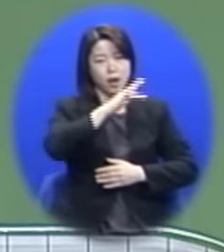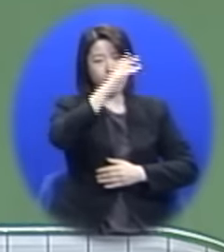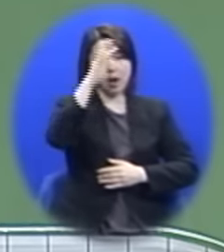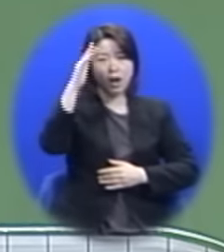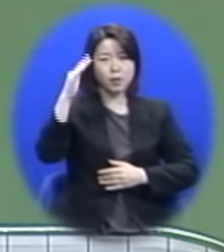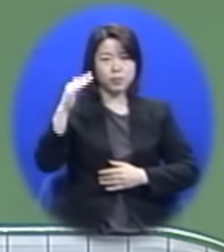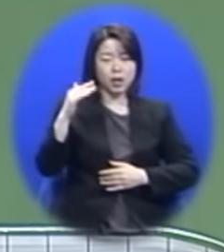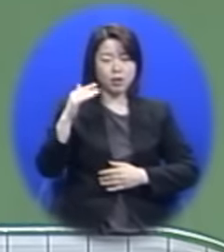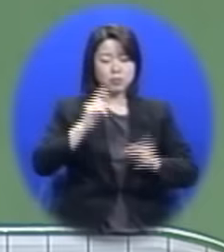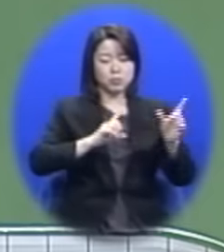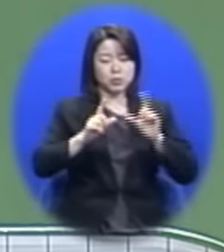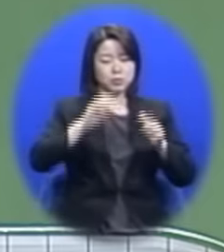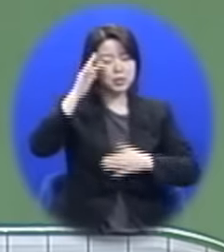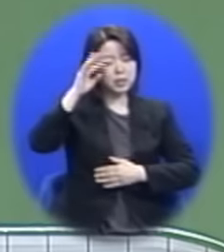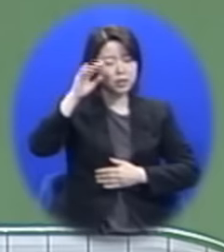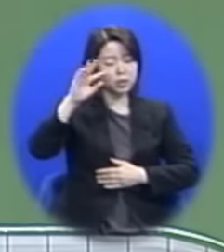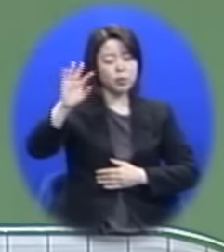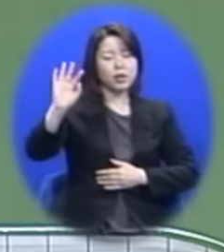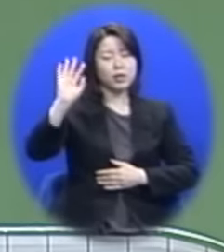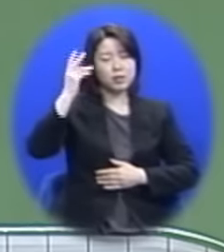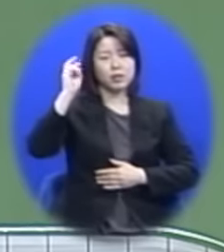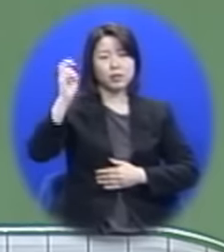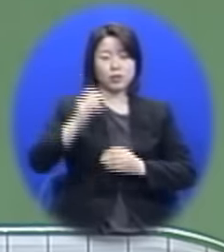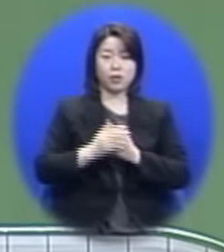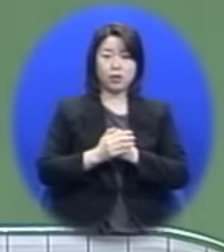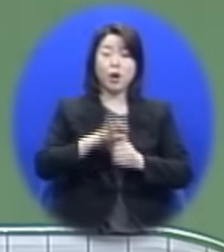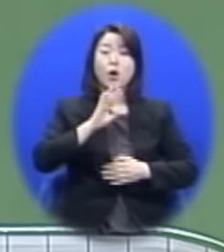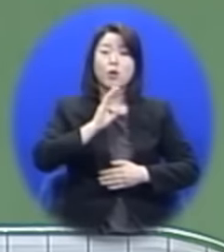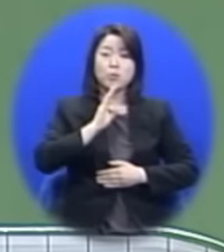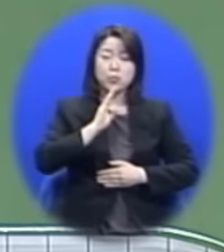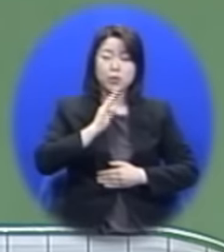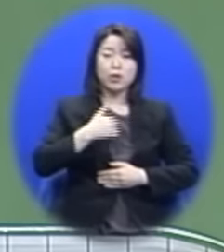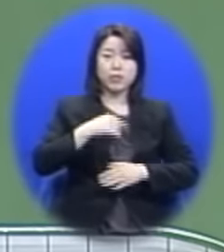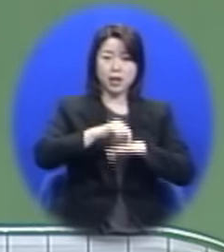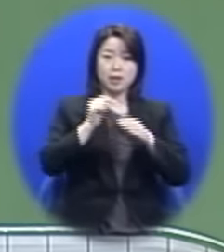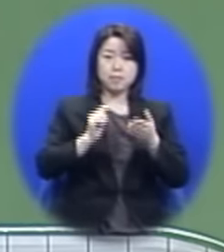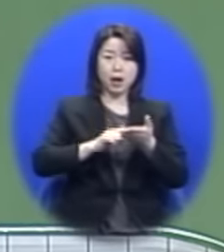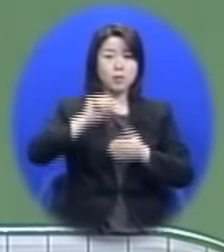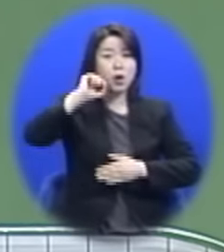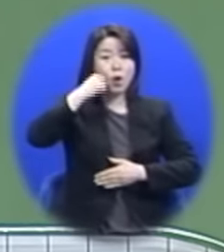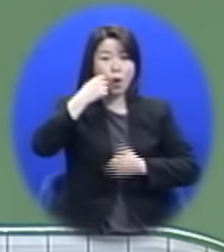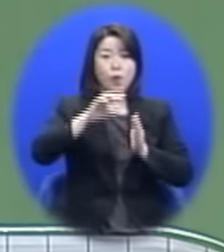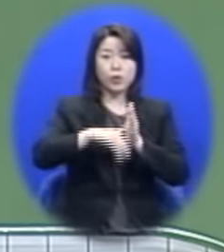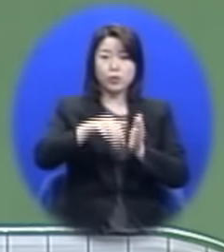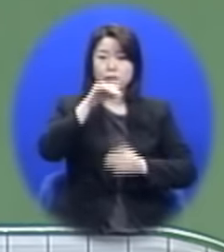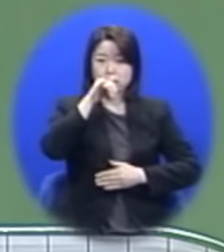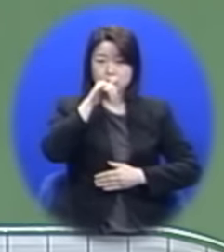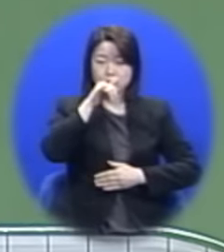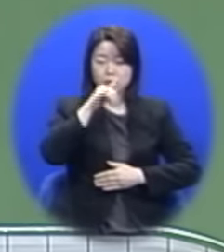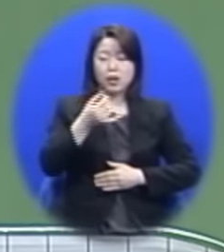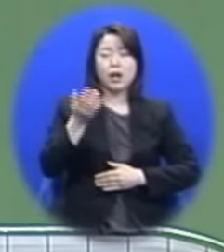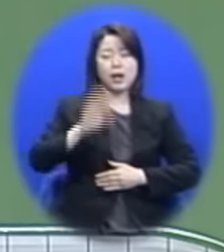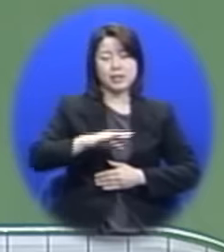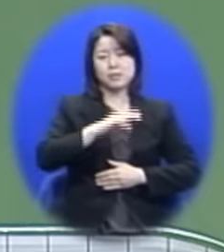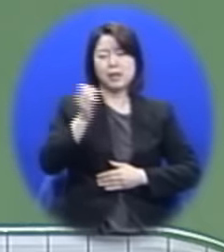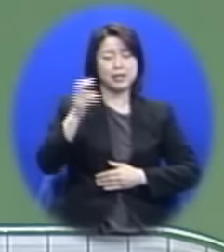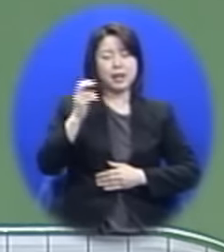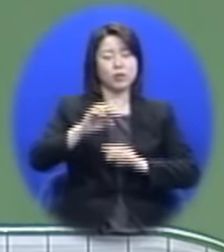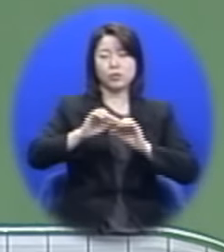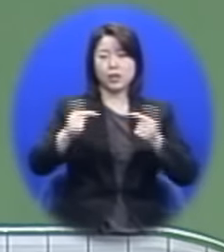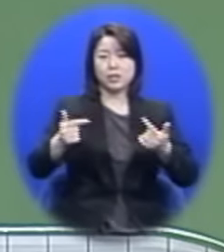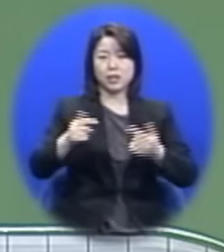얼마나 그리워하게 될까? 물론 내 마음이 어려워질 때도 있지만 자주는 아니다. 그건 말이 안